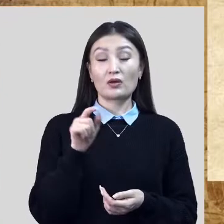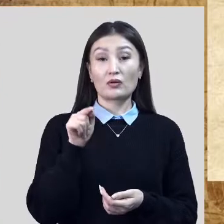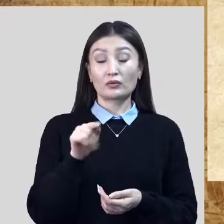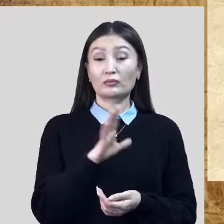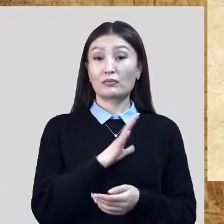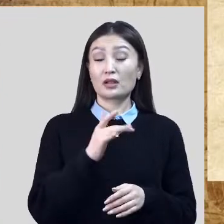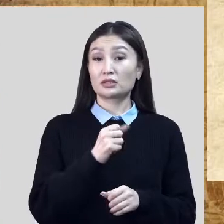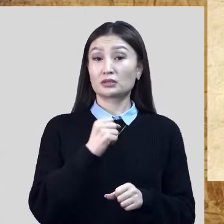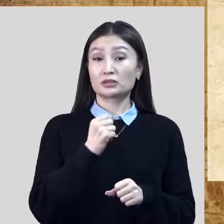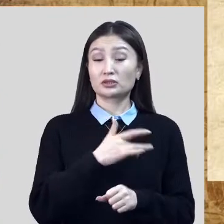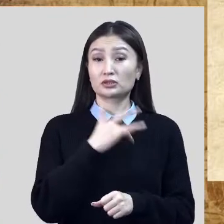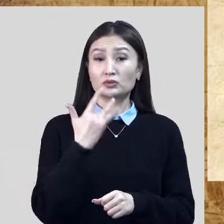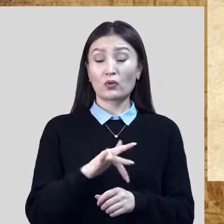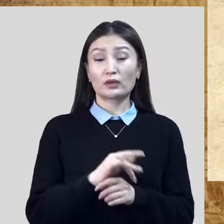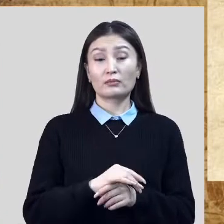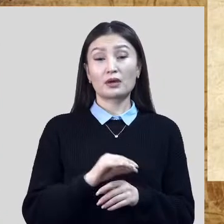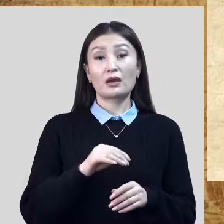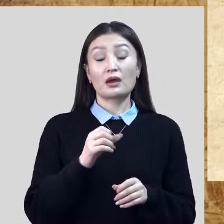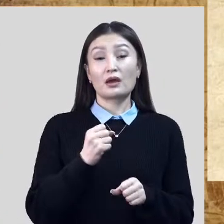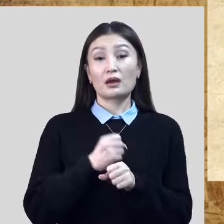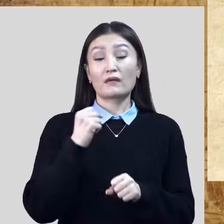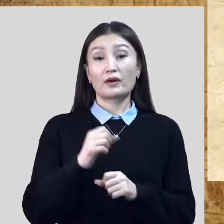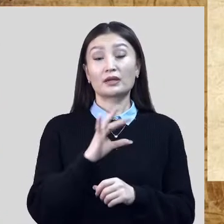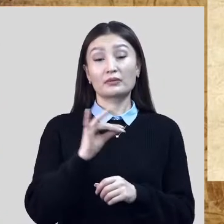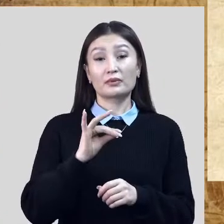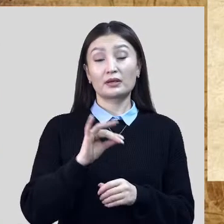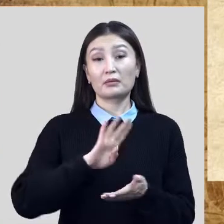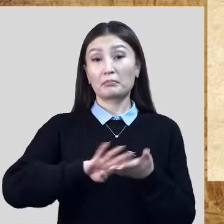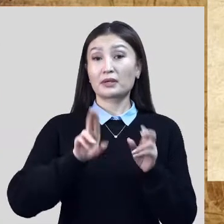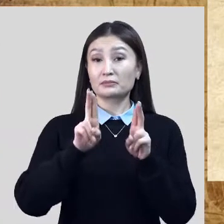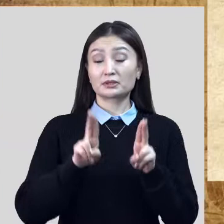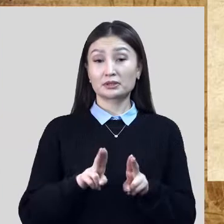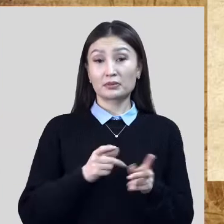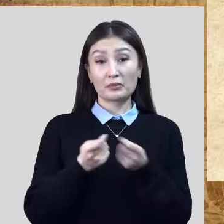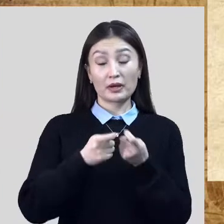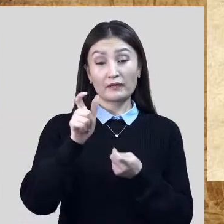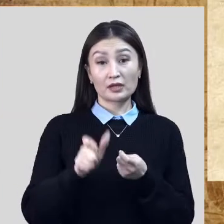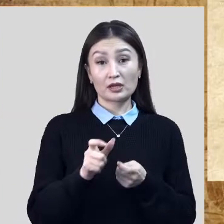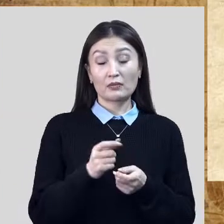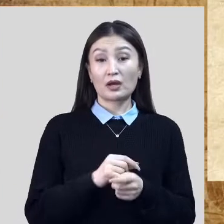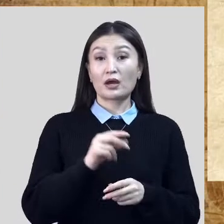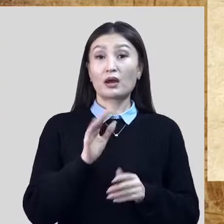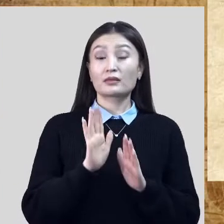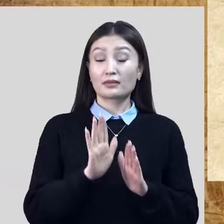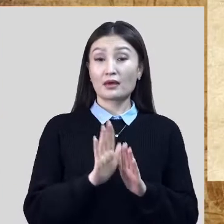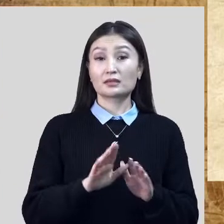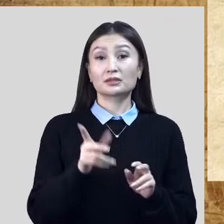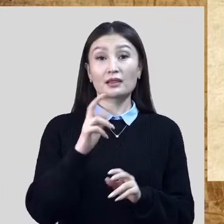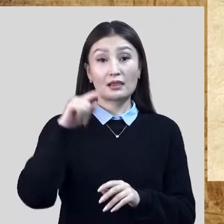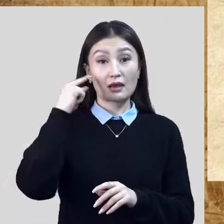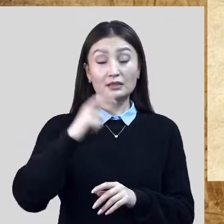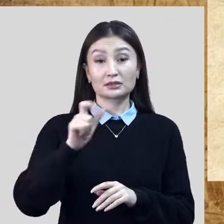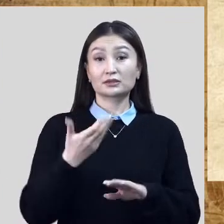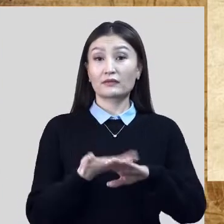Худаяр-хан был жестоким, коварным и беспринципным правителем. Служба в ханском войске была также для